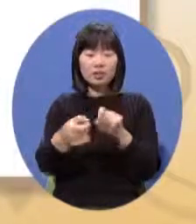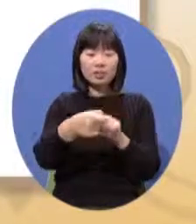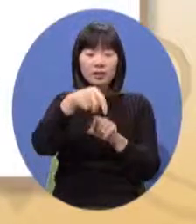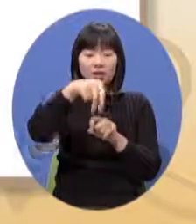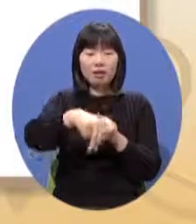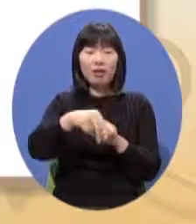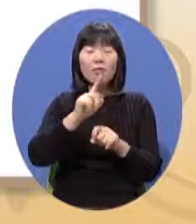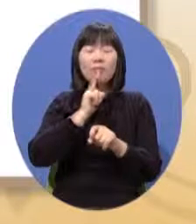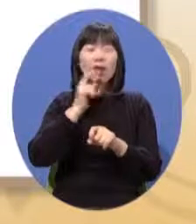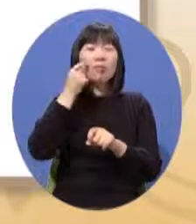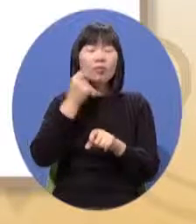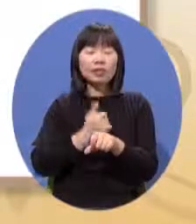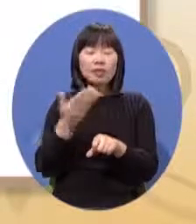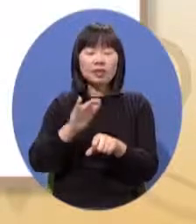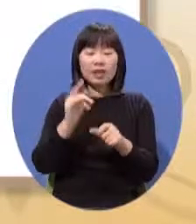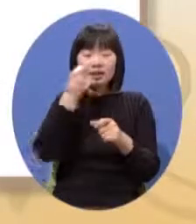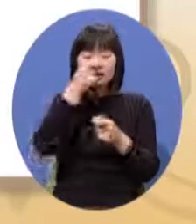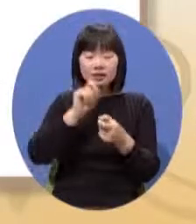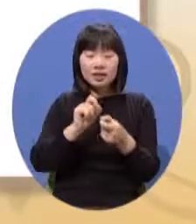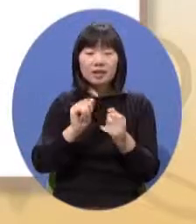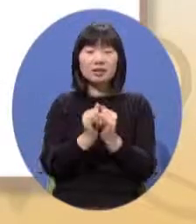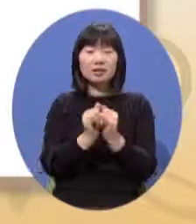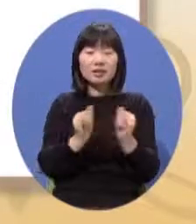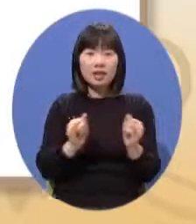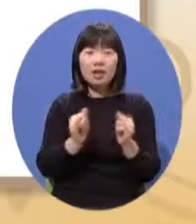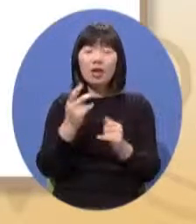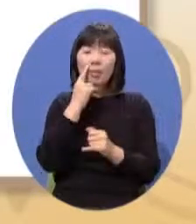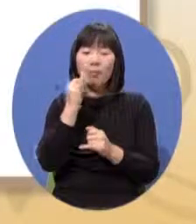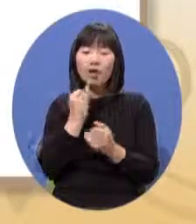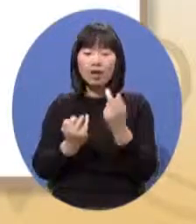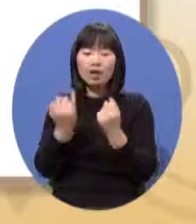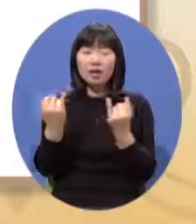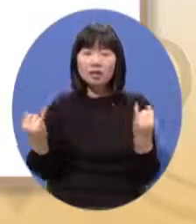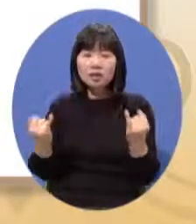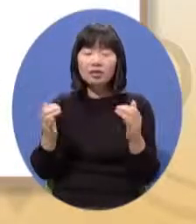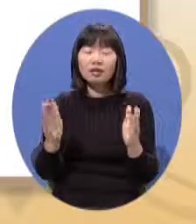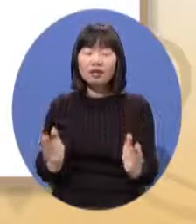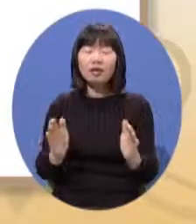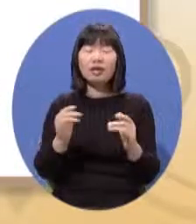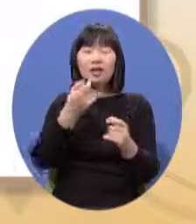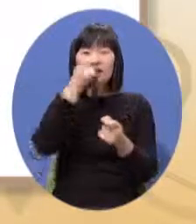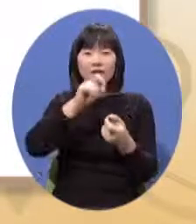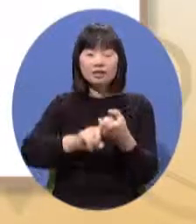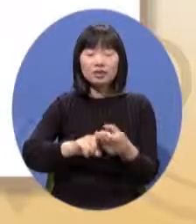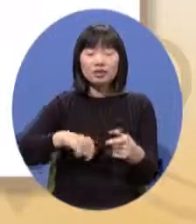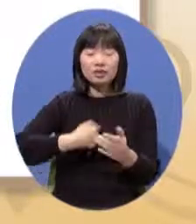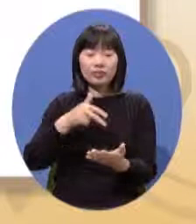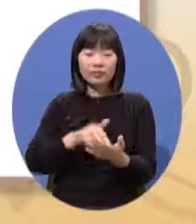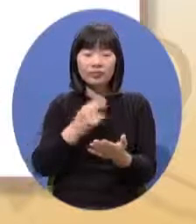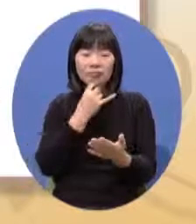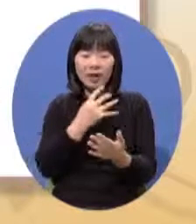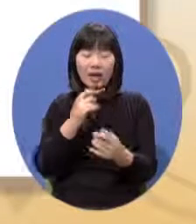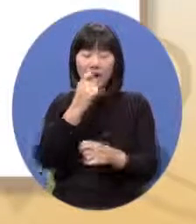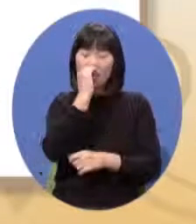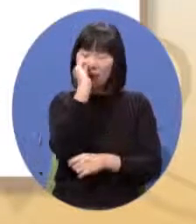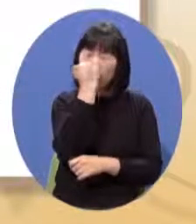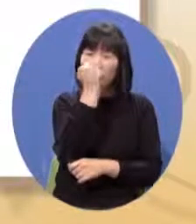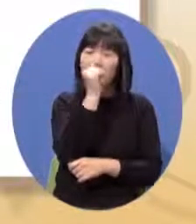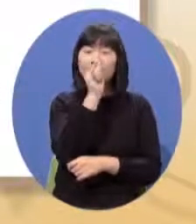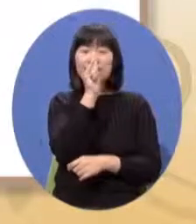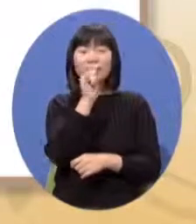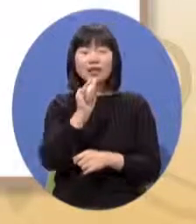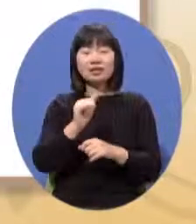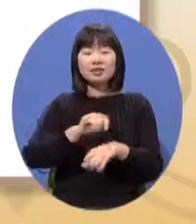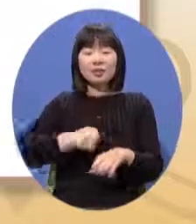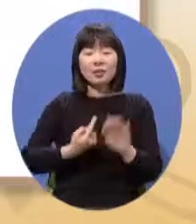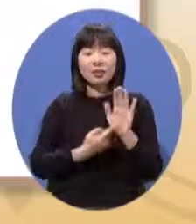앞에서는 얘기를 못하다가 아주 친한 사이, 주로 이제 엄마나 형제죠. 이런 친한 사이에서는 자기의 입장만 막 우기는가. 이런 아이들도